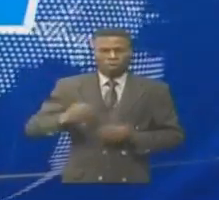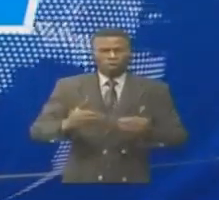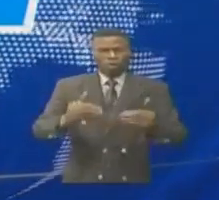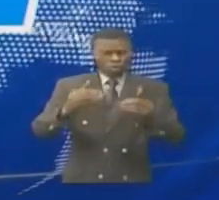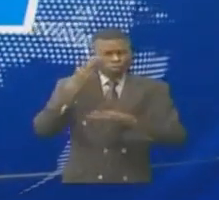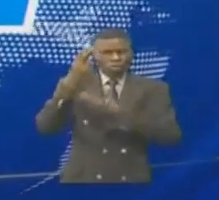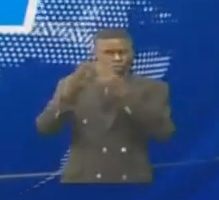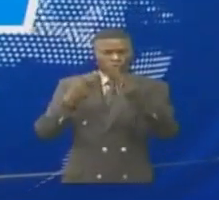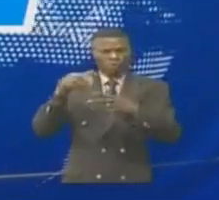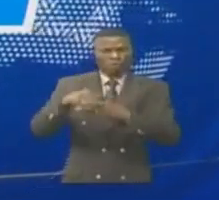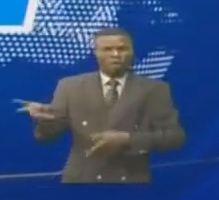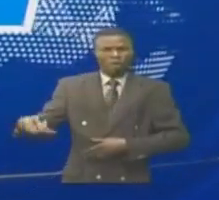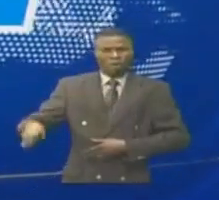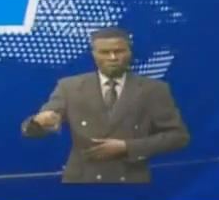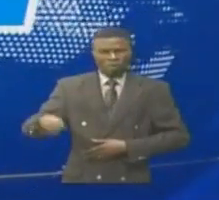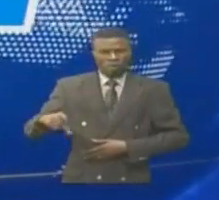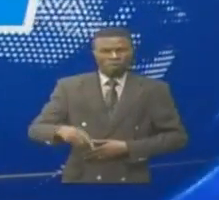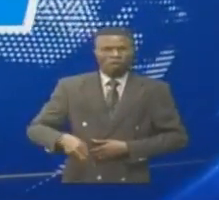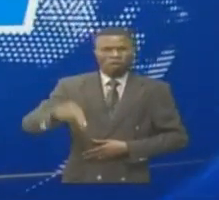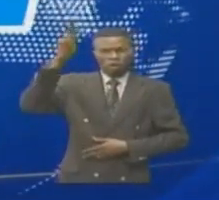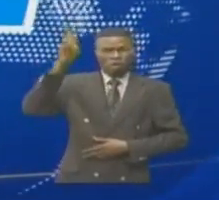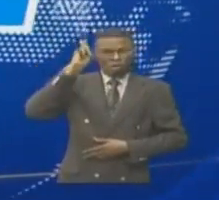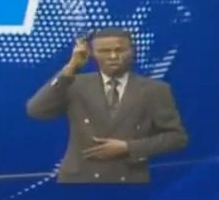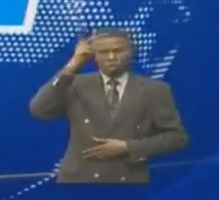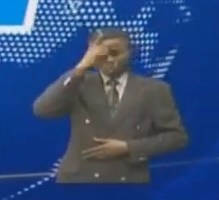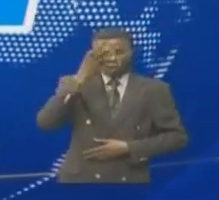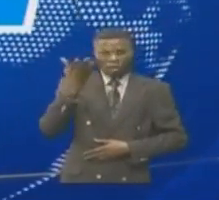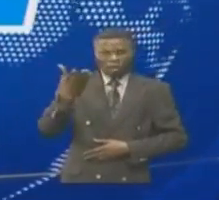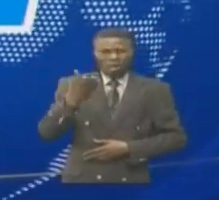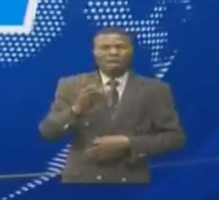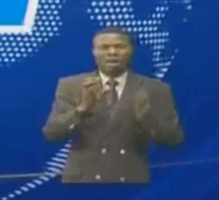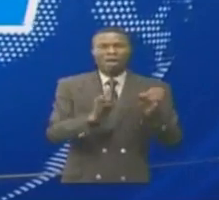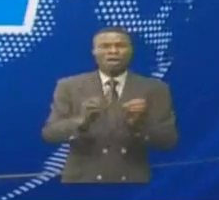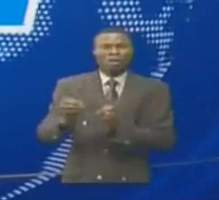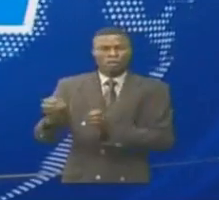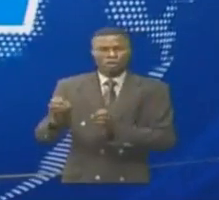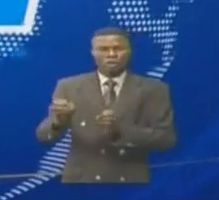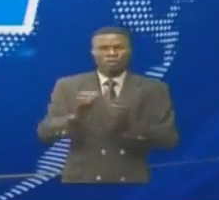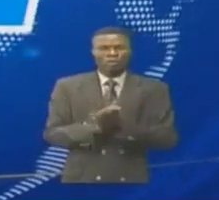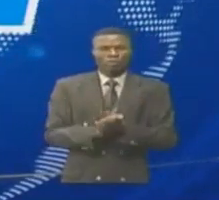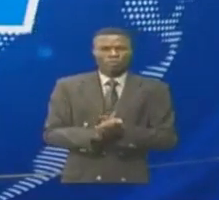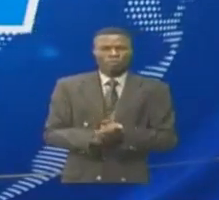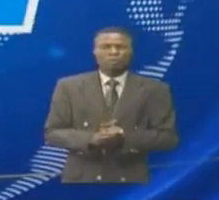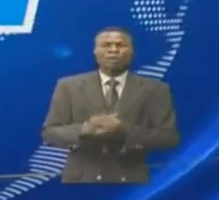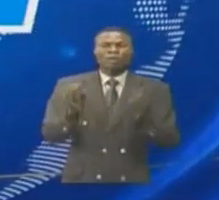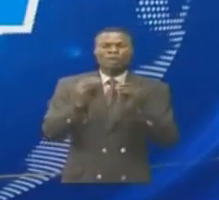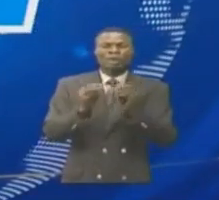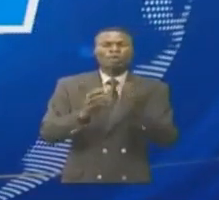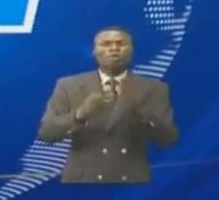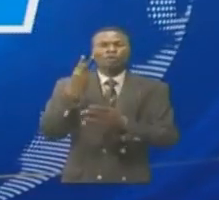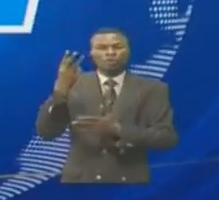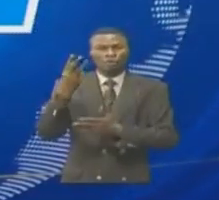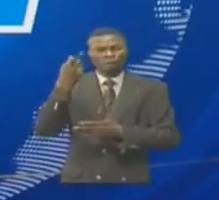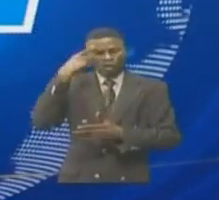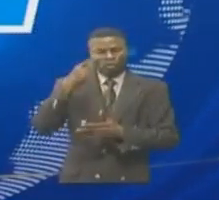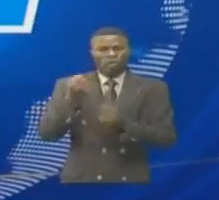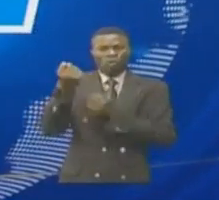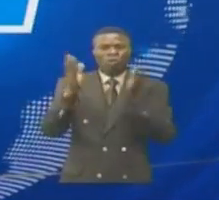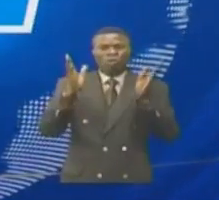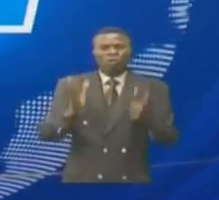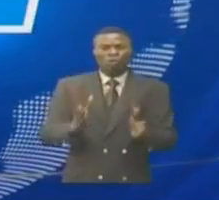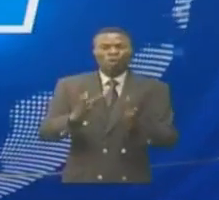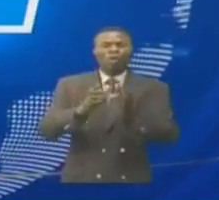routine dans la province du Haut-Katanga où elle a présidé une tripartite en faveur des conducteurs de camions